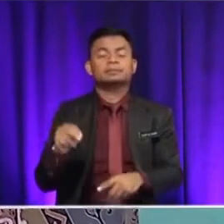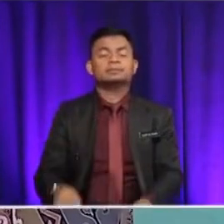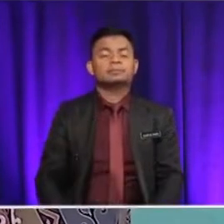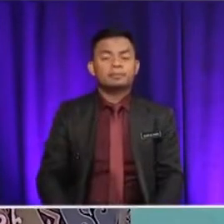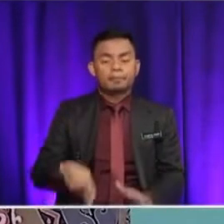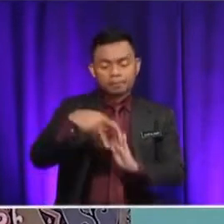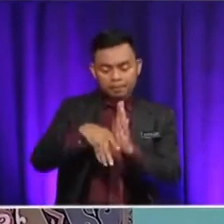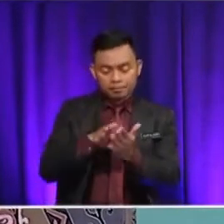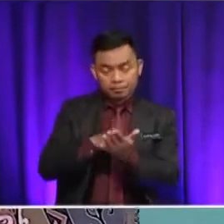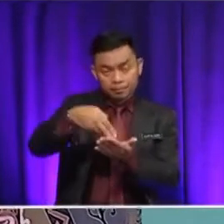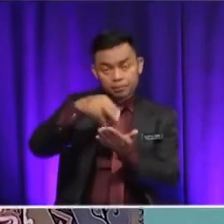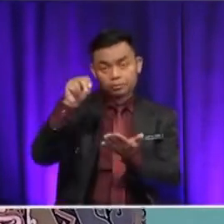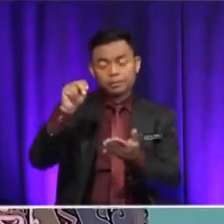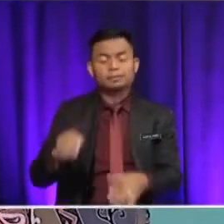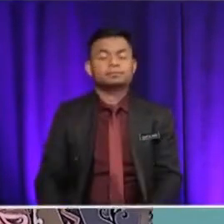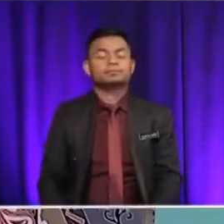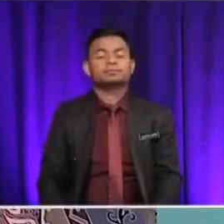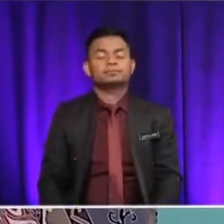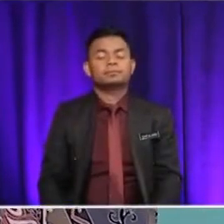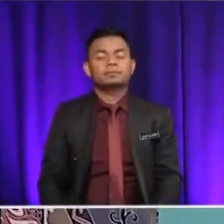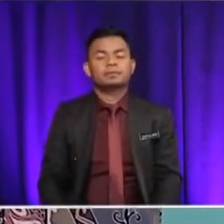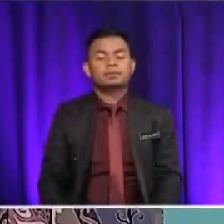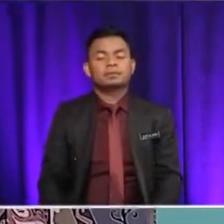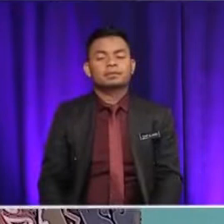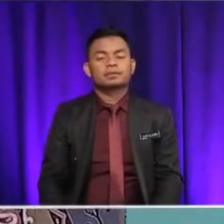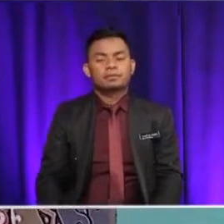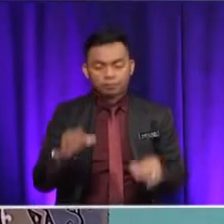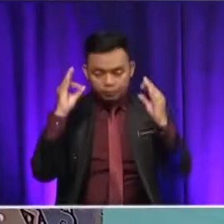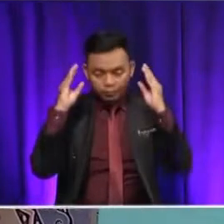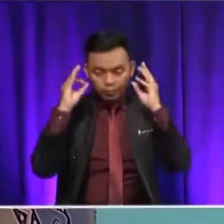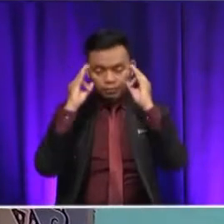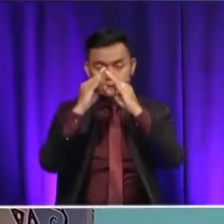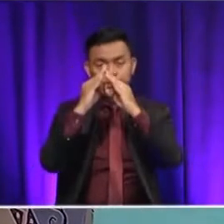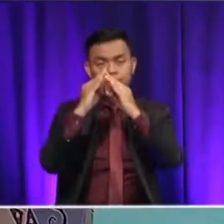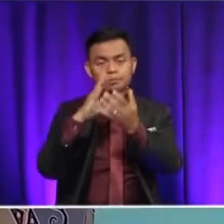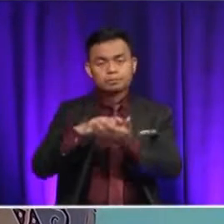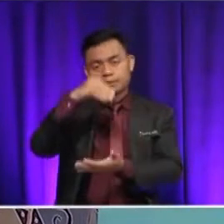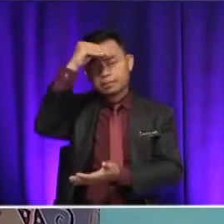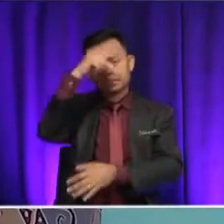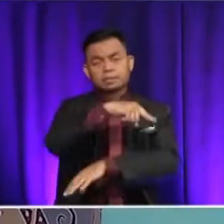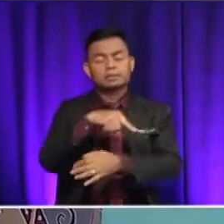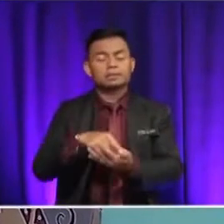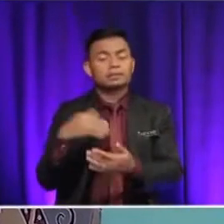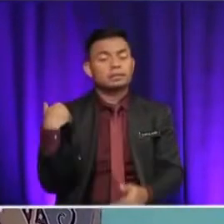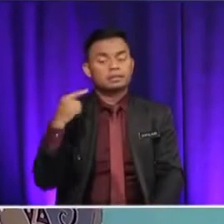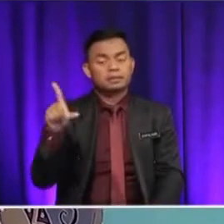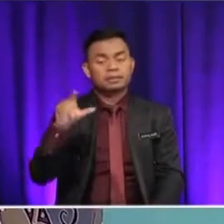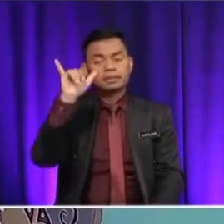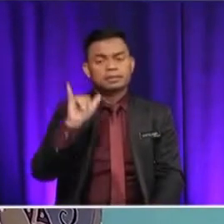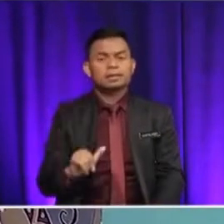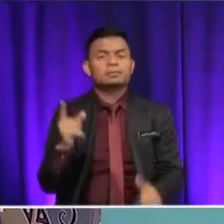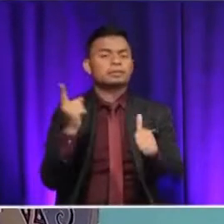Jaya. Okey, standard kandungan dalam pembelajaran ini adalah yang pertama, murid